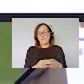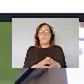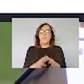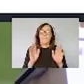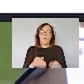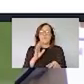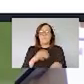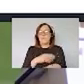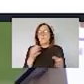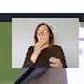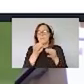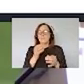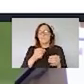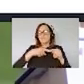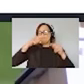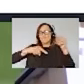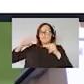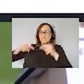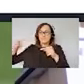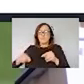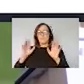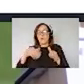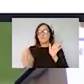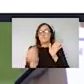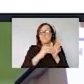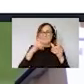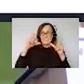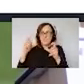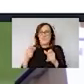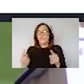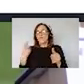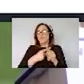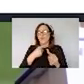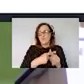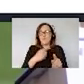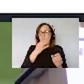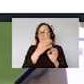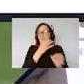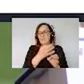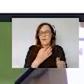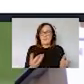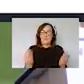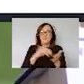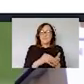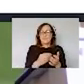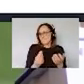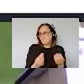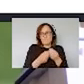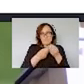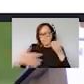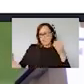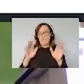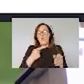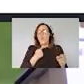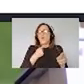Możecie Państwo pytać o rankingi, wstawiać zdjęcia, dodawać zdjęcia do swoich pytań, zadawać opcje i pytania, żeby ktoś